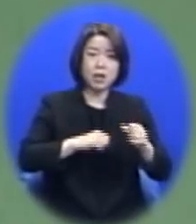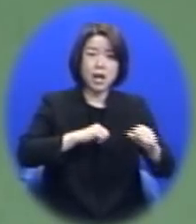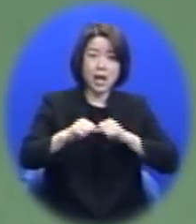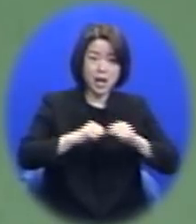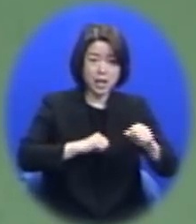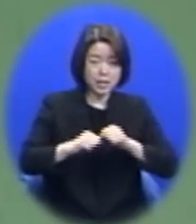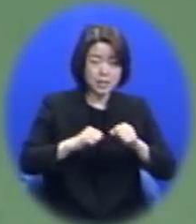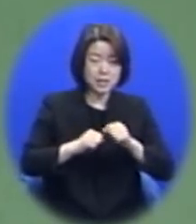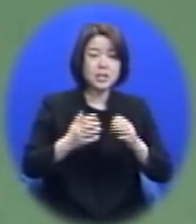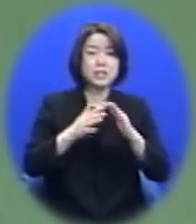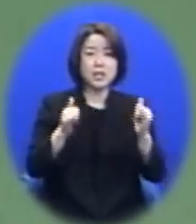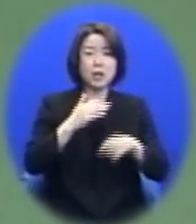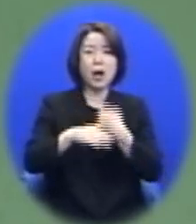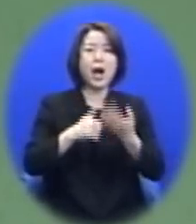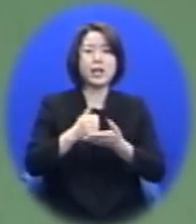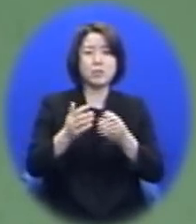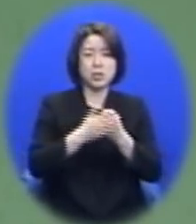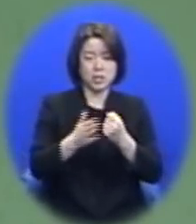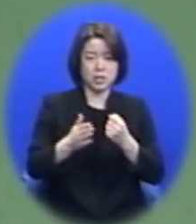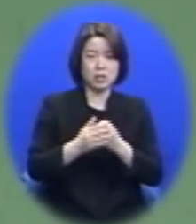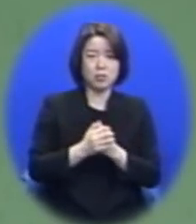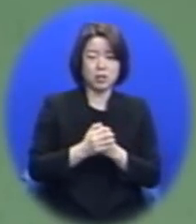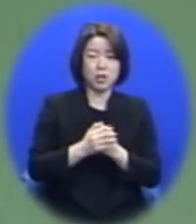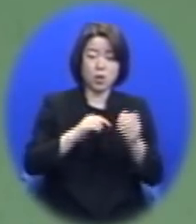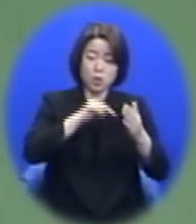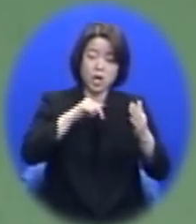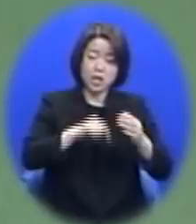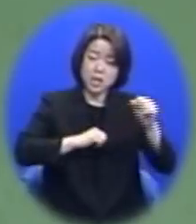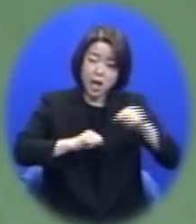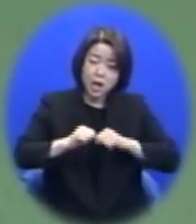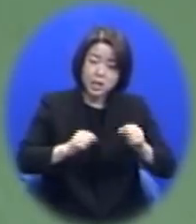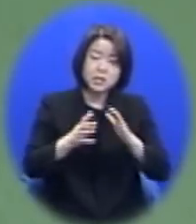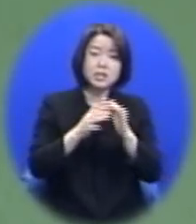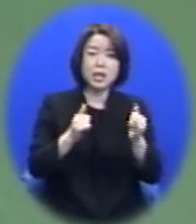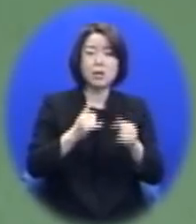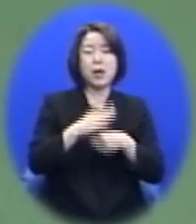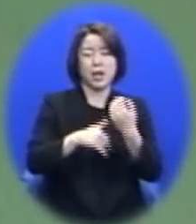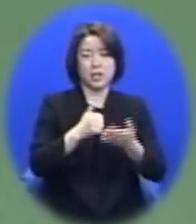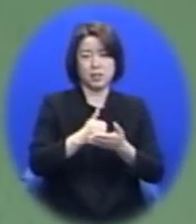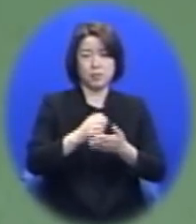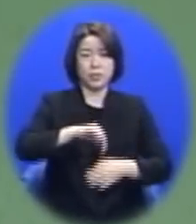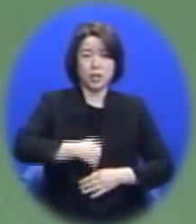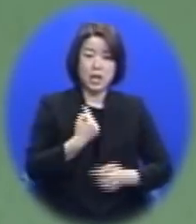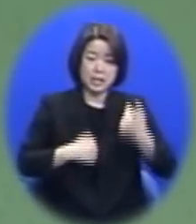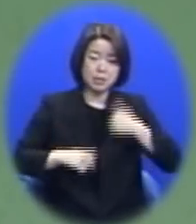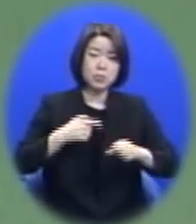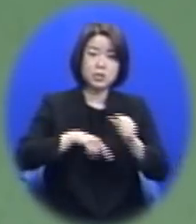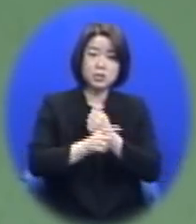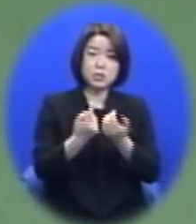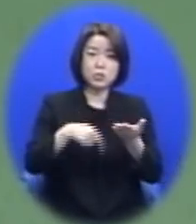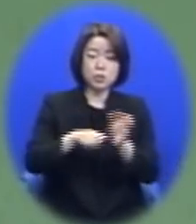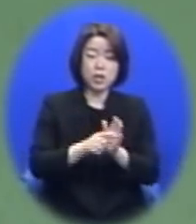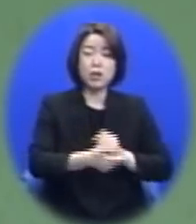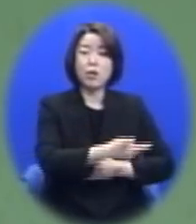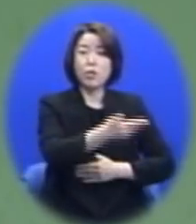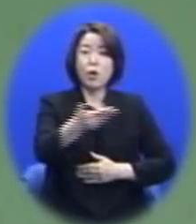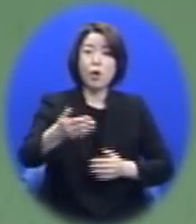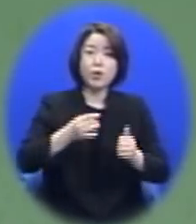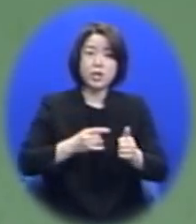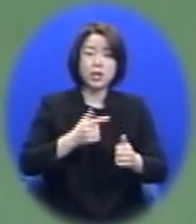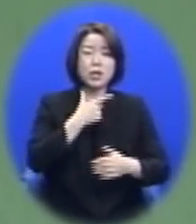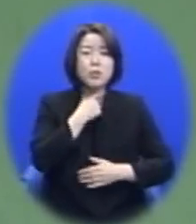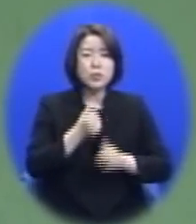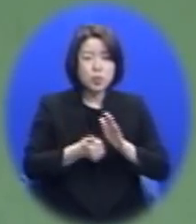하나님이시니, 우리 안에서 행하시는 이는 하나님이시니 자기의 기쁘신 뜻을 위하여 너희에게 소원을